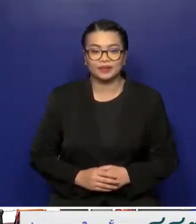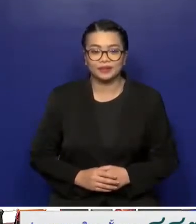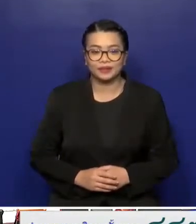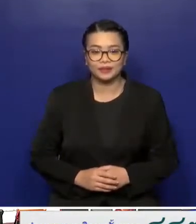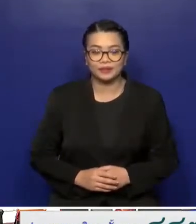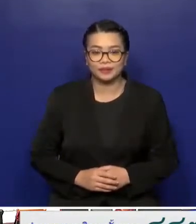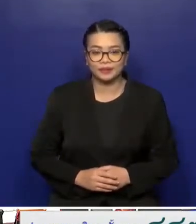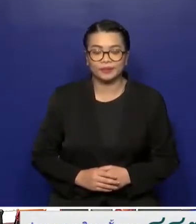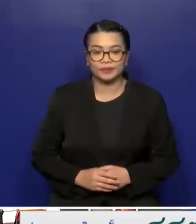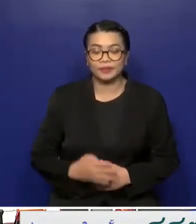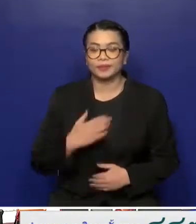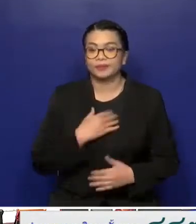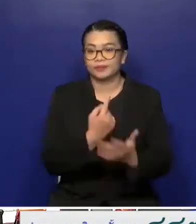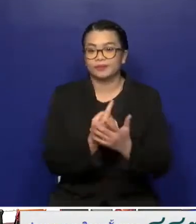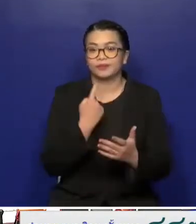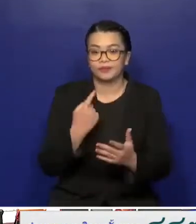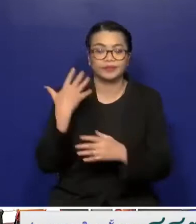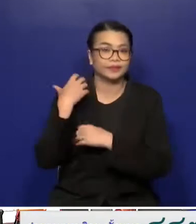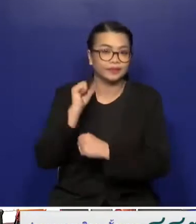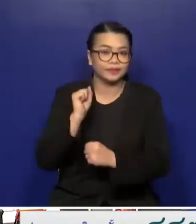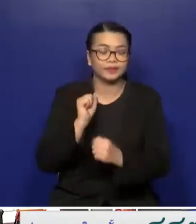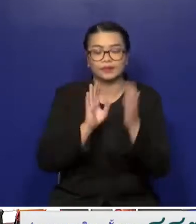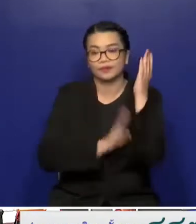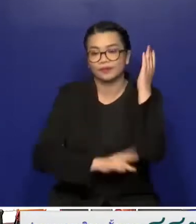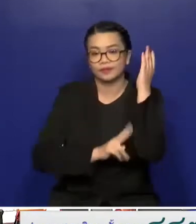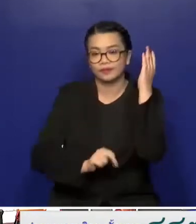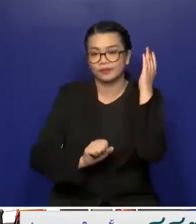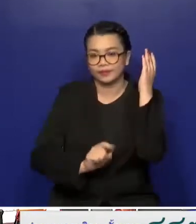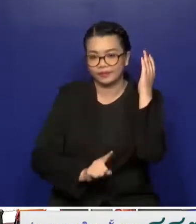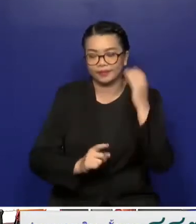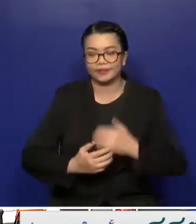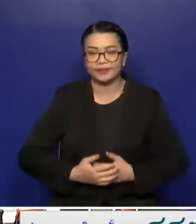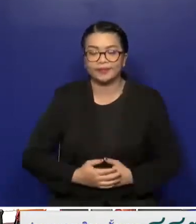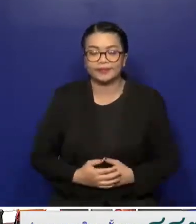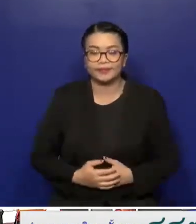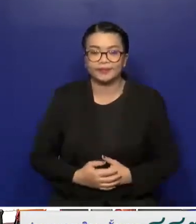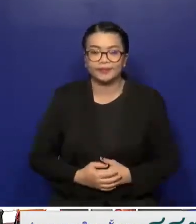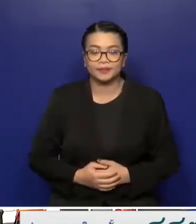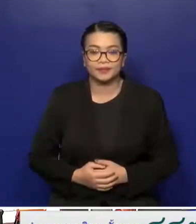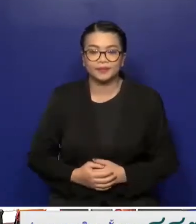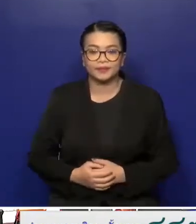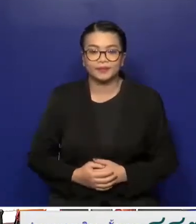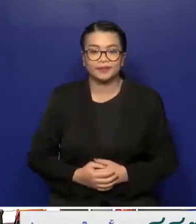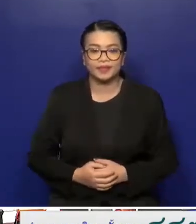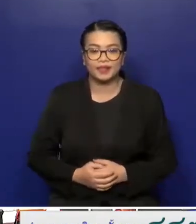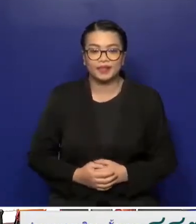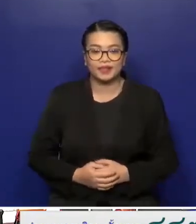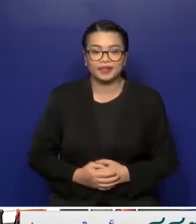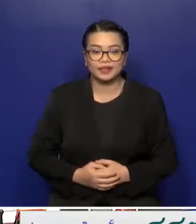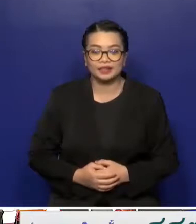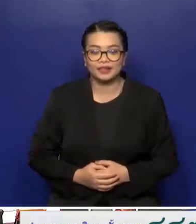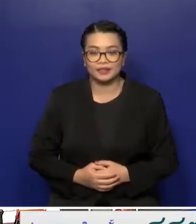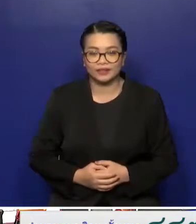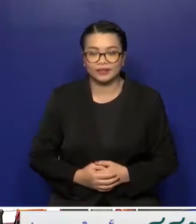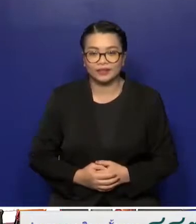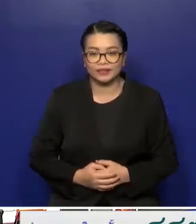รรคประชาธิปัตย์จากจังหวัดนครศรีธรรมราชพร้อมด้วยคณะ20ท่านประกอบด้